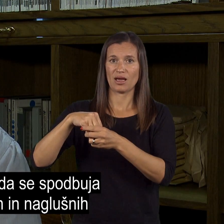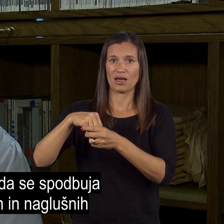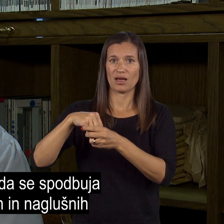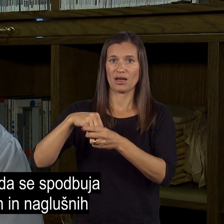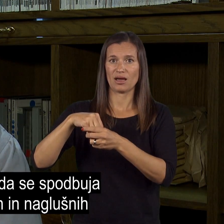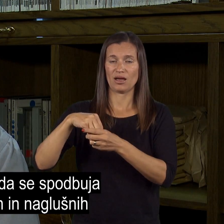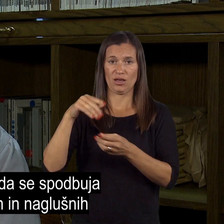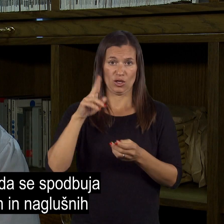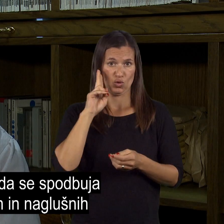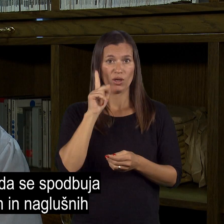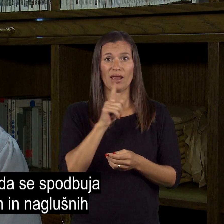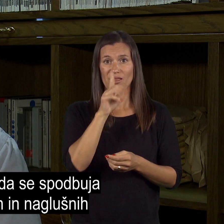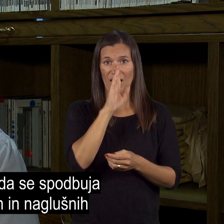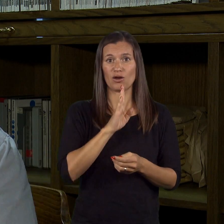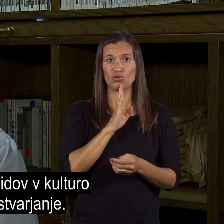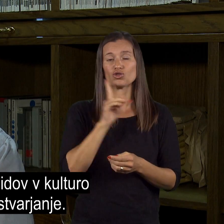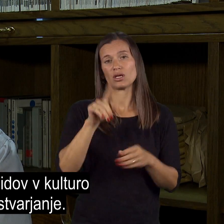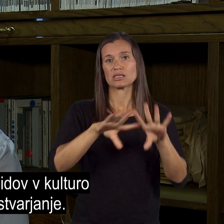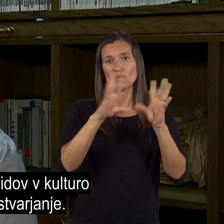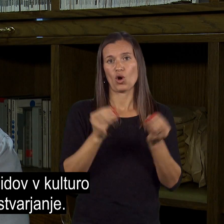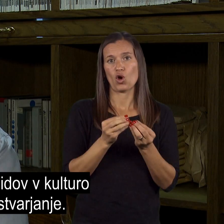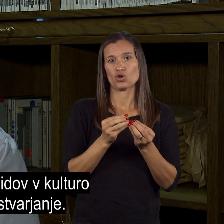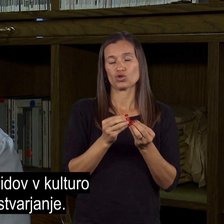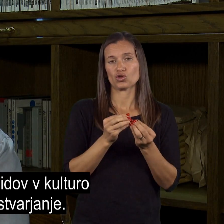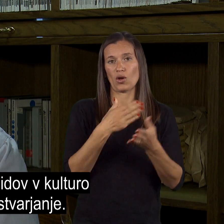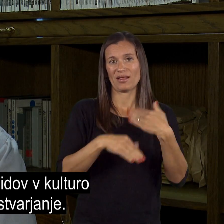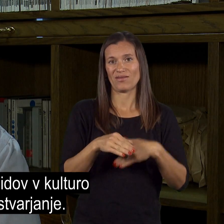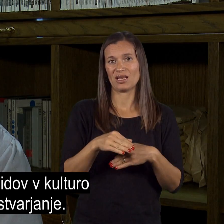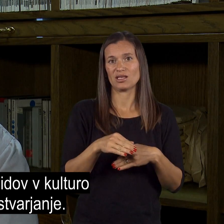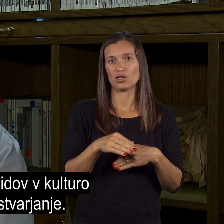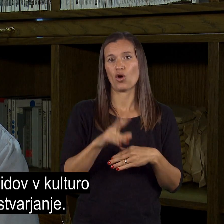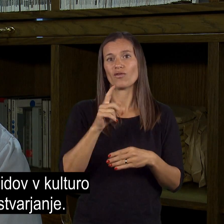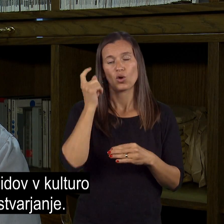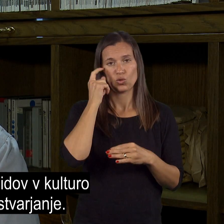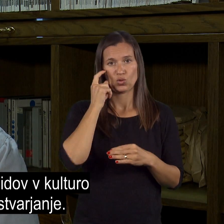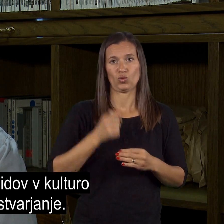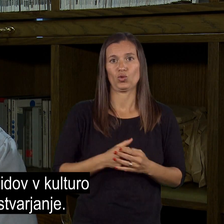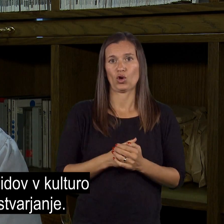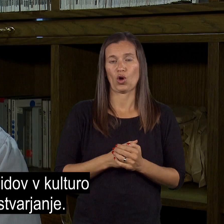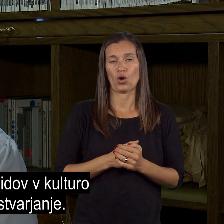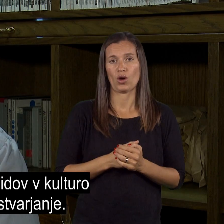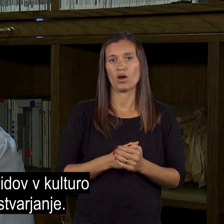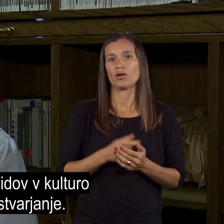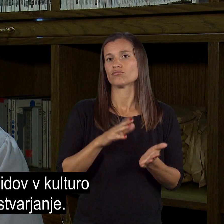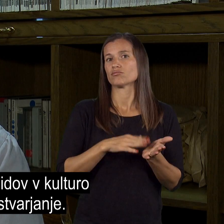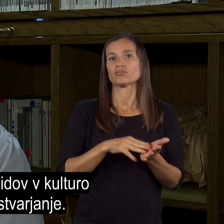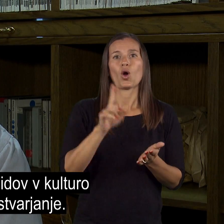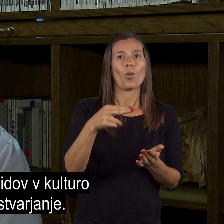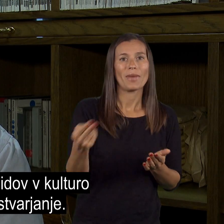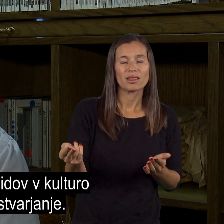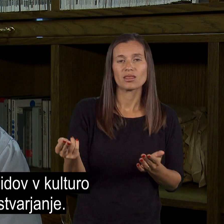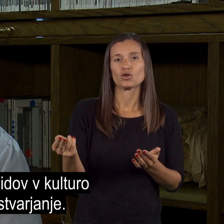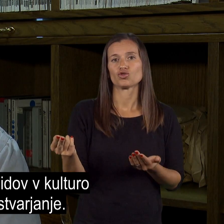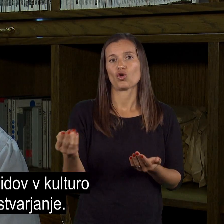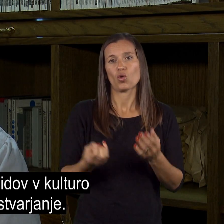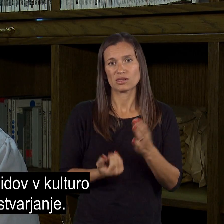vključevanje, se pravi gluhih in naglušnih, na splošno pač invalidov v kulturo, a ne, se pravi